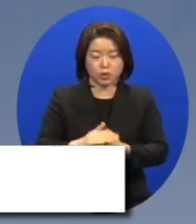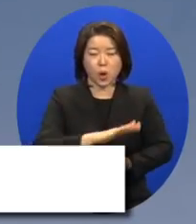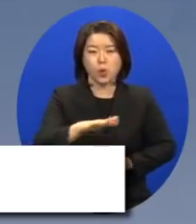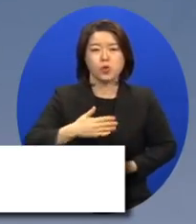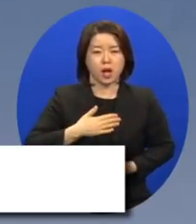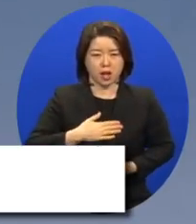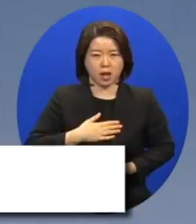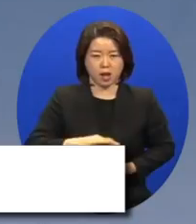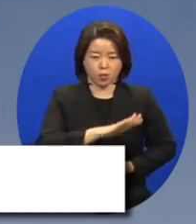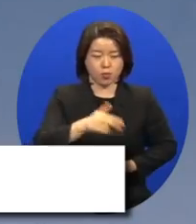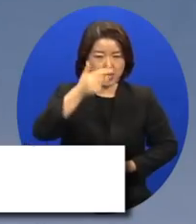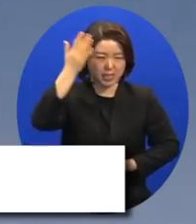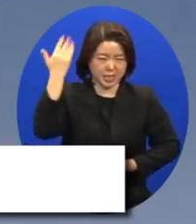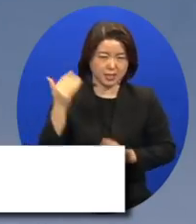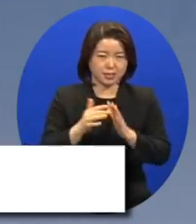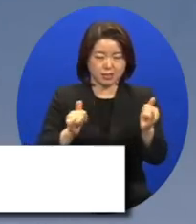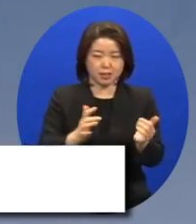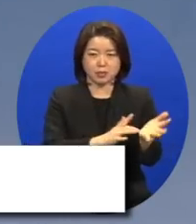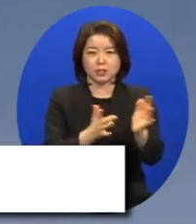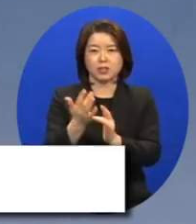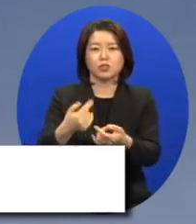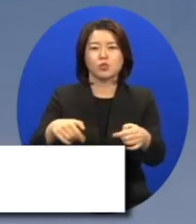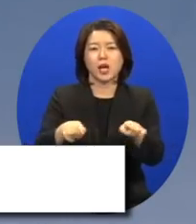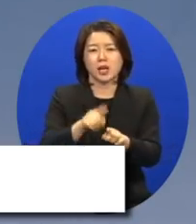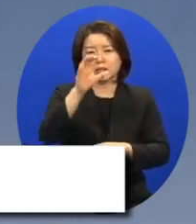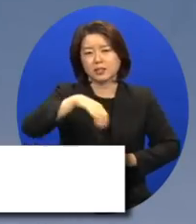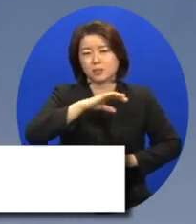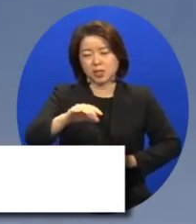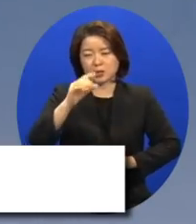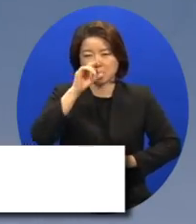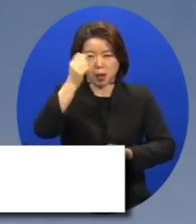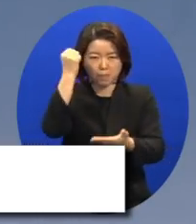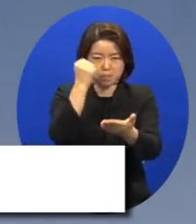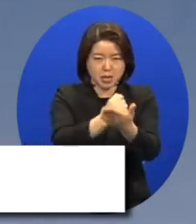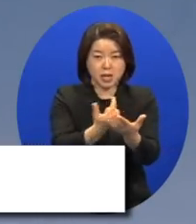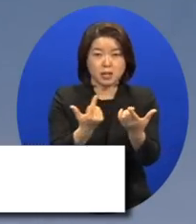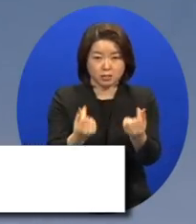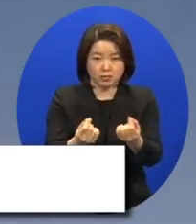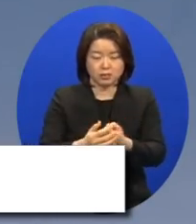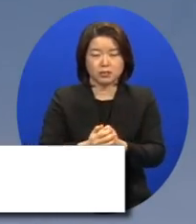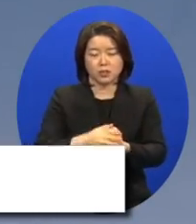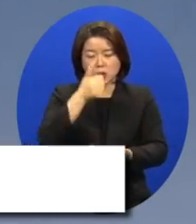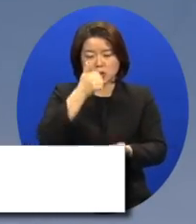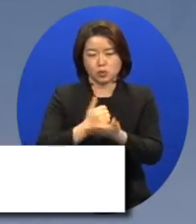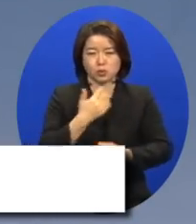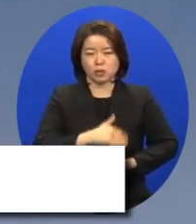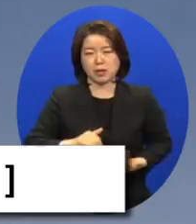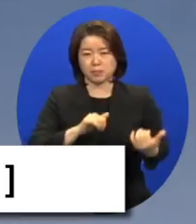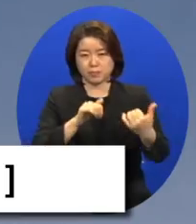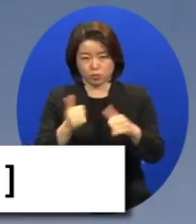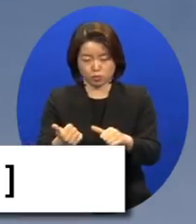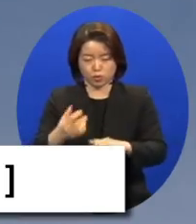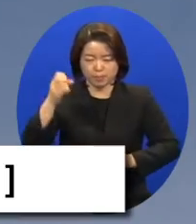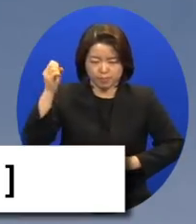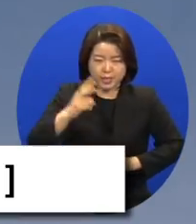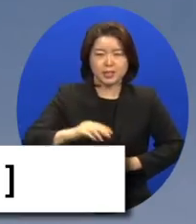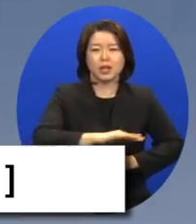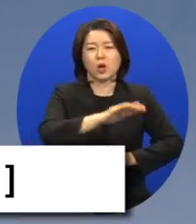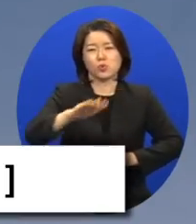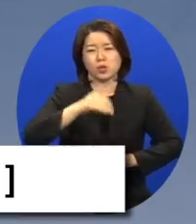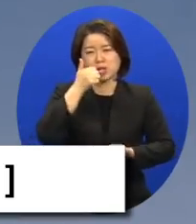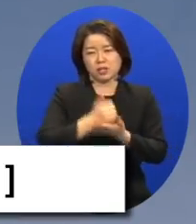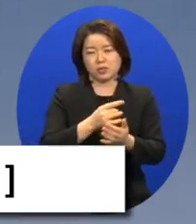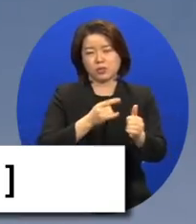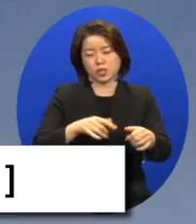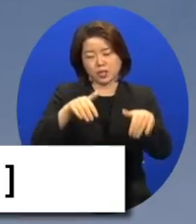우리의 옛 사람이 예수와 함께 십자가에 못 박힌 것은 죄의 몸이 죽어 다시는 우리가 죄에게